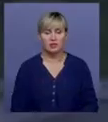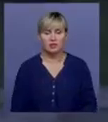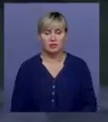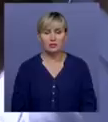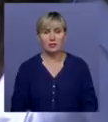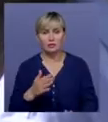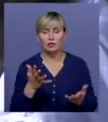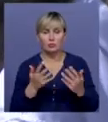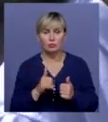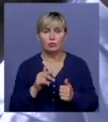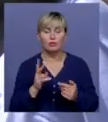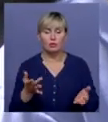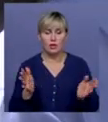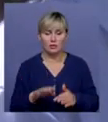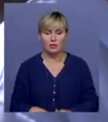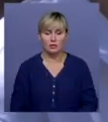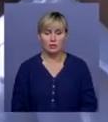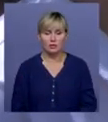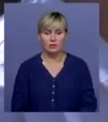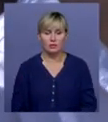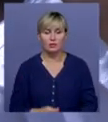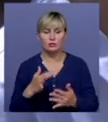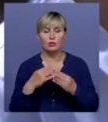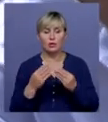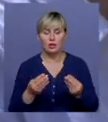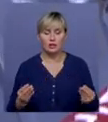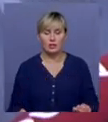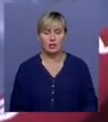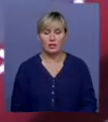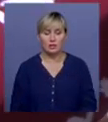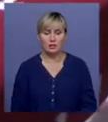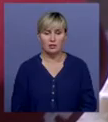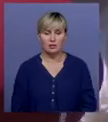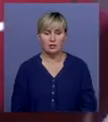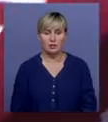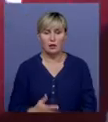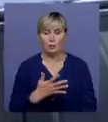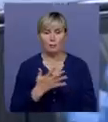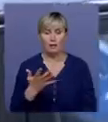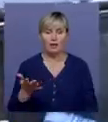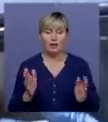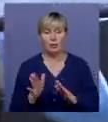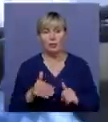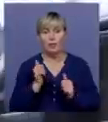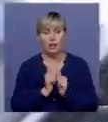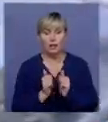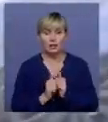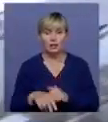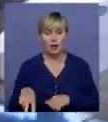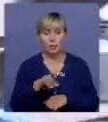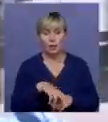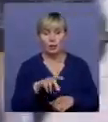у кого сколько осталось сколько раздали уже 45 у меня 5 ключей после каждого входа